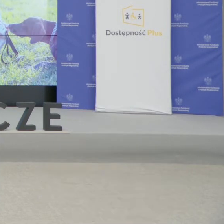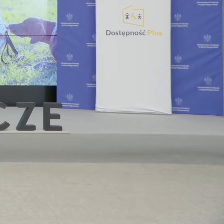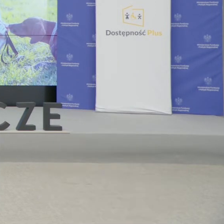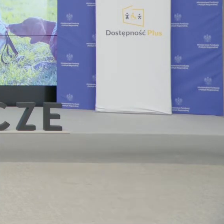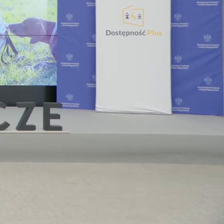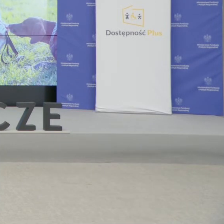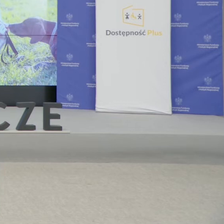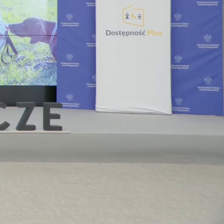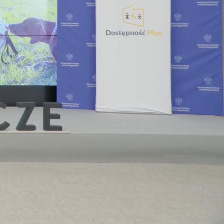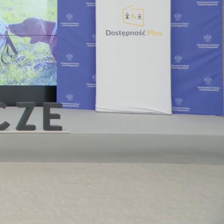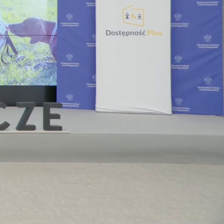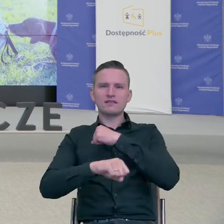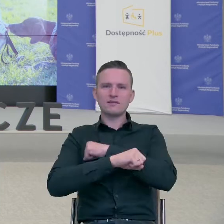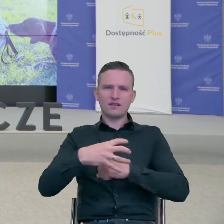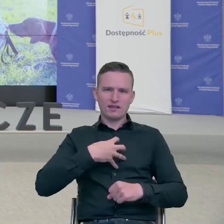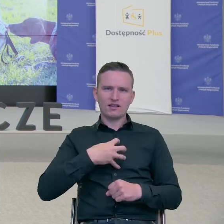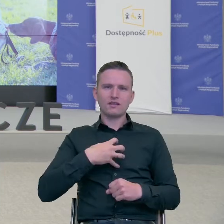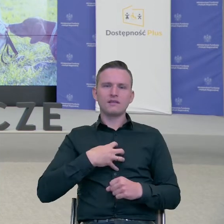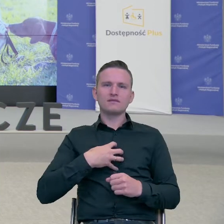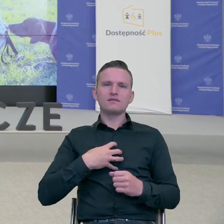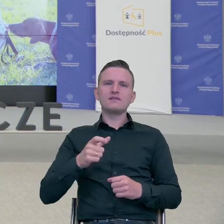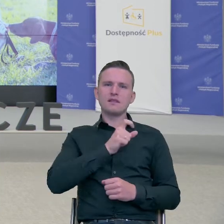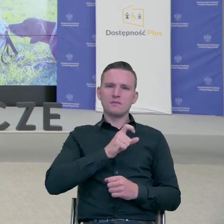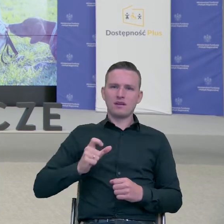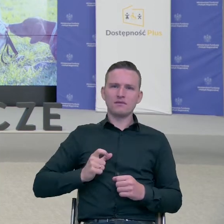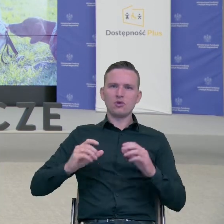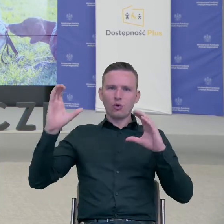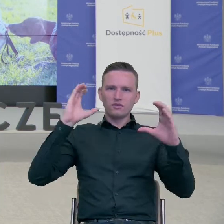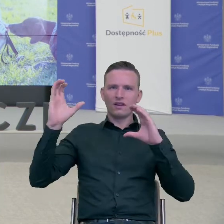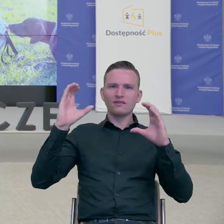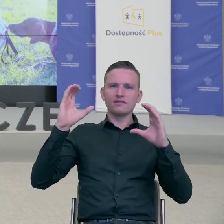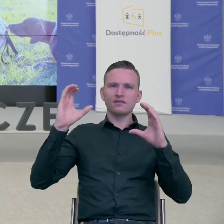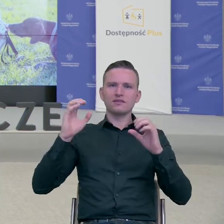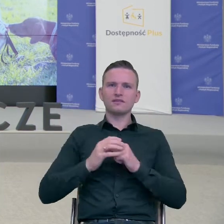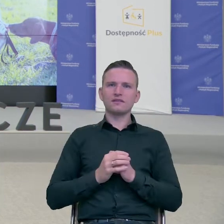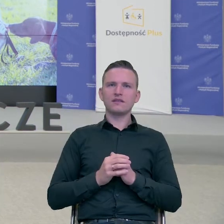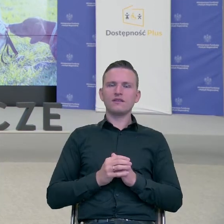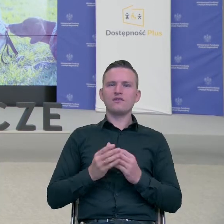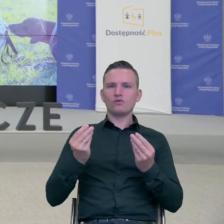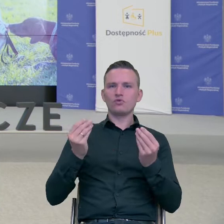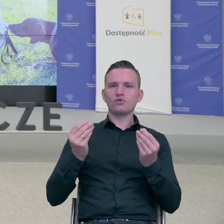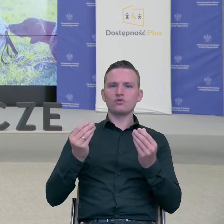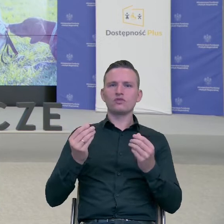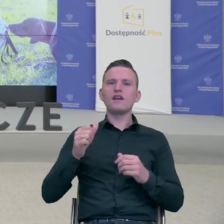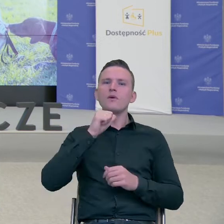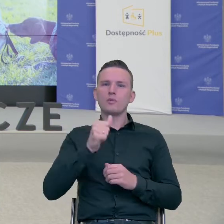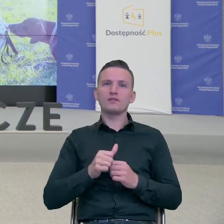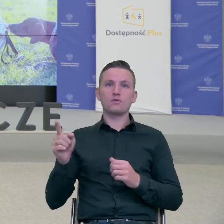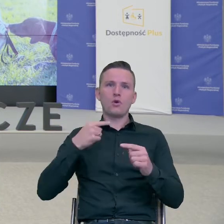dyrektora Departamentu Komunikacji i Promocji Funduszy Europejskich. Pani Agnieszka opowie państwu o